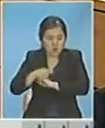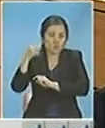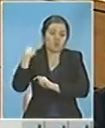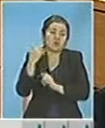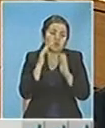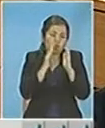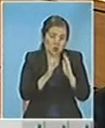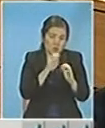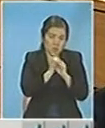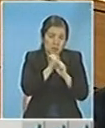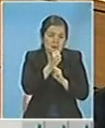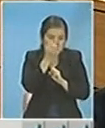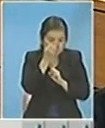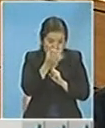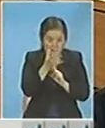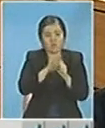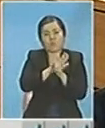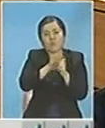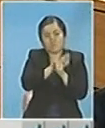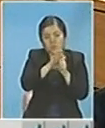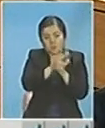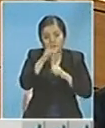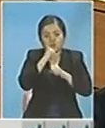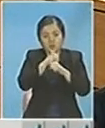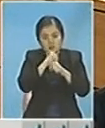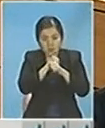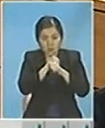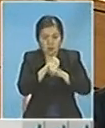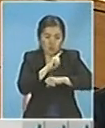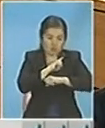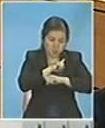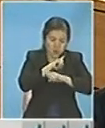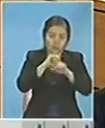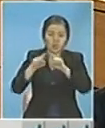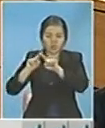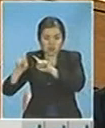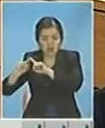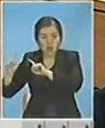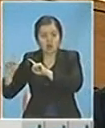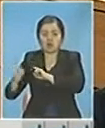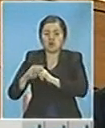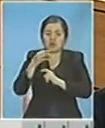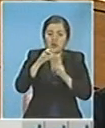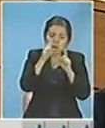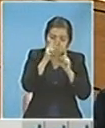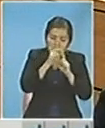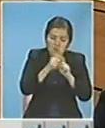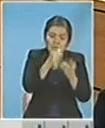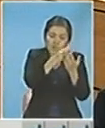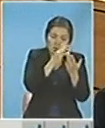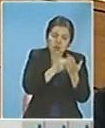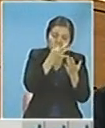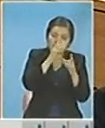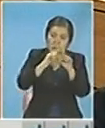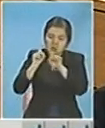ลากรให้มากพอเพียงกับการในการครอบคลุมสรรพวิชานะครับผมเห็นความสำคัญของ